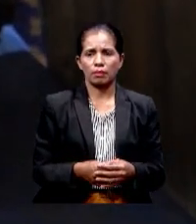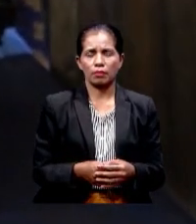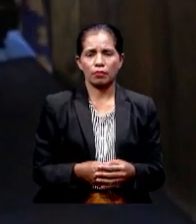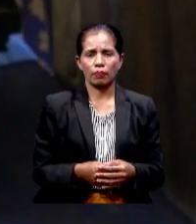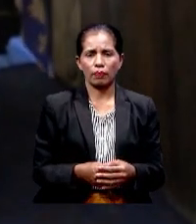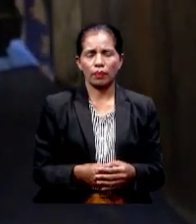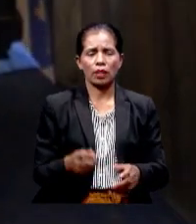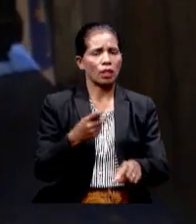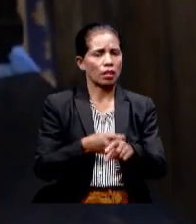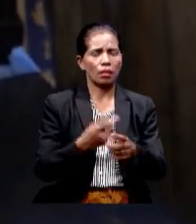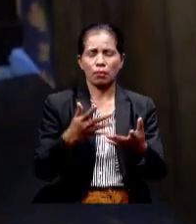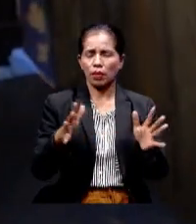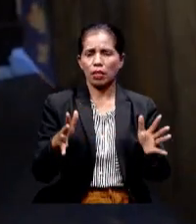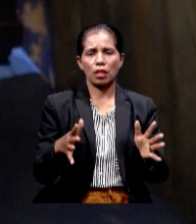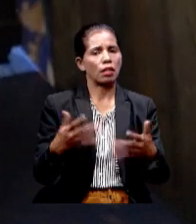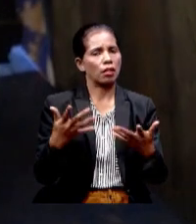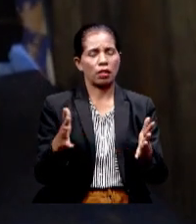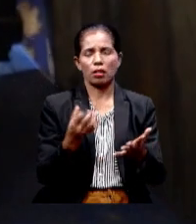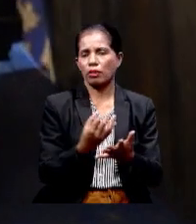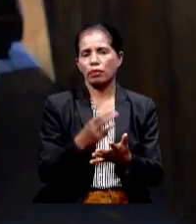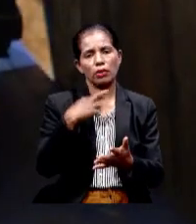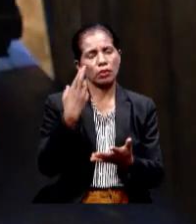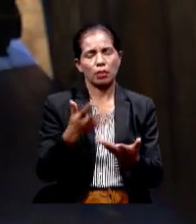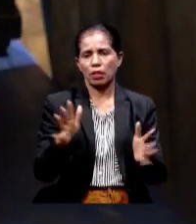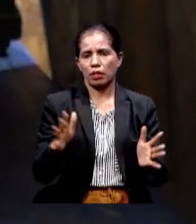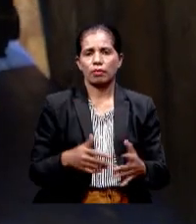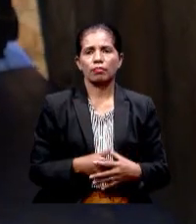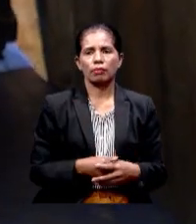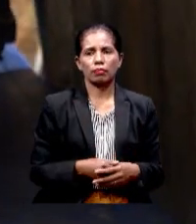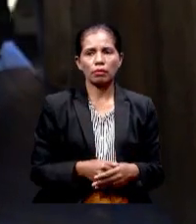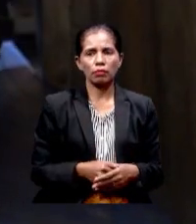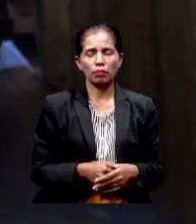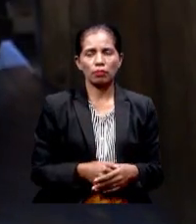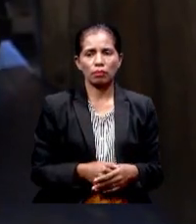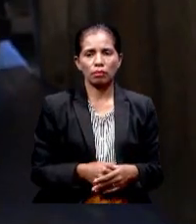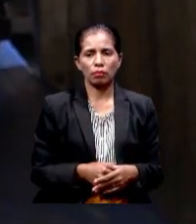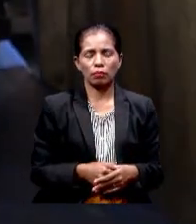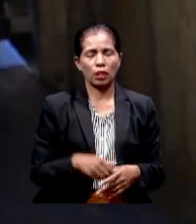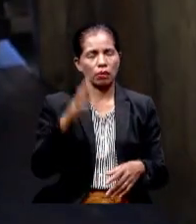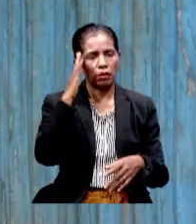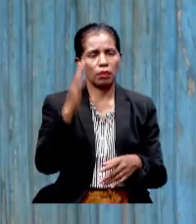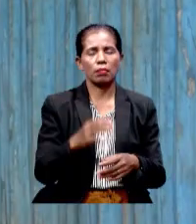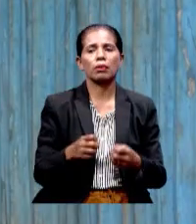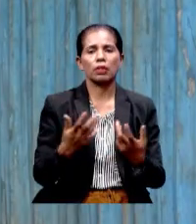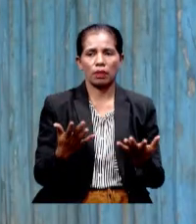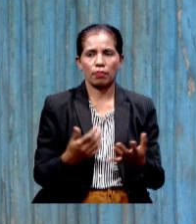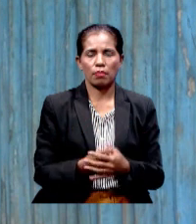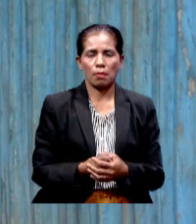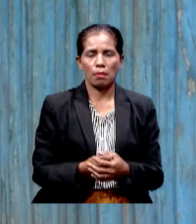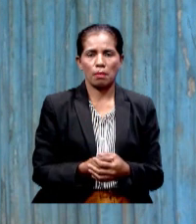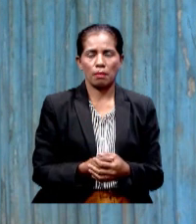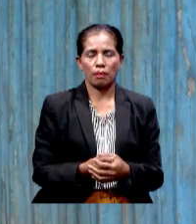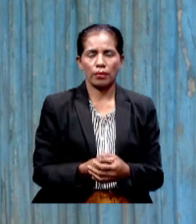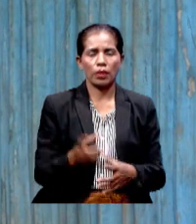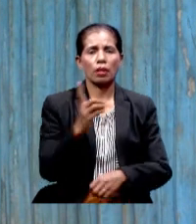to tempu layah leona. Atu, halo buat ini musa rasanya. Pidana sana lorong itu paisir